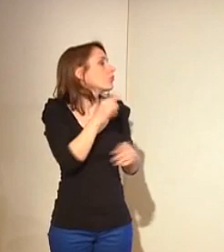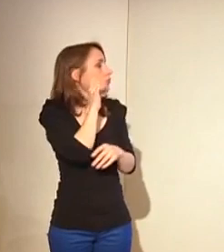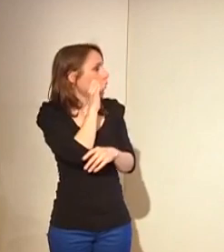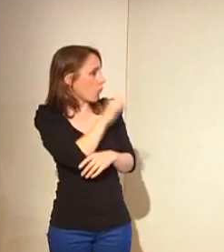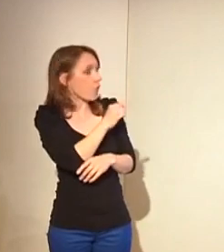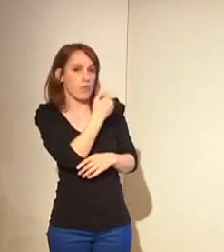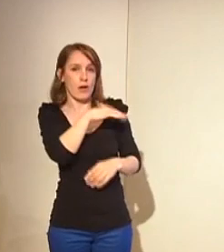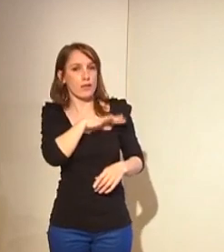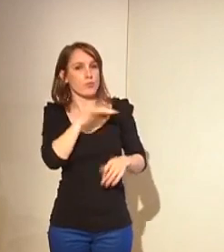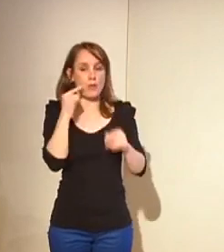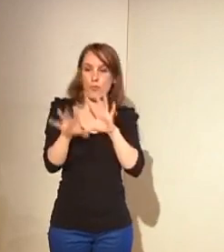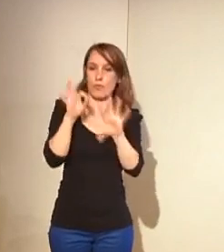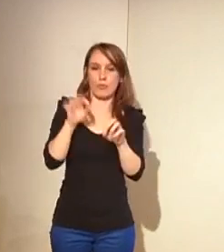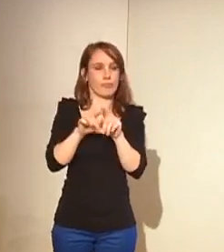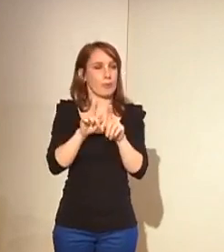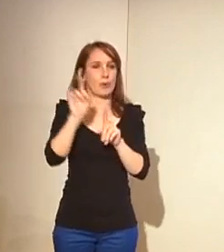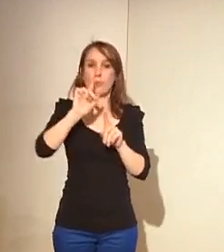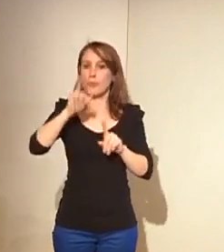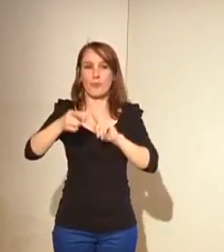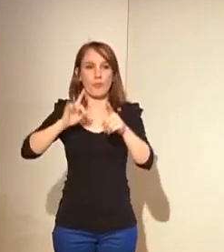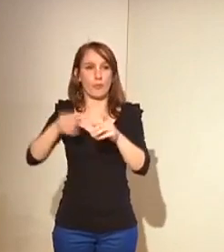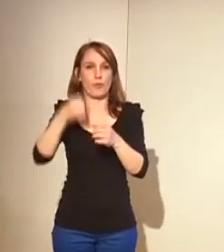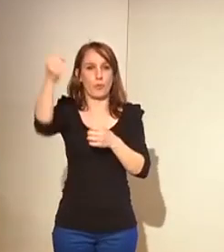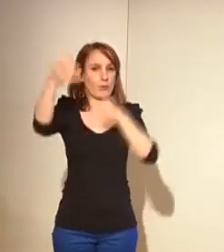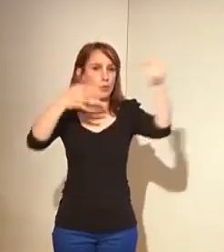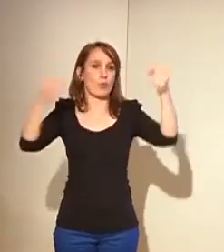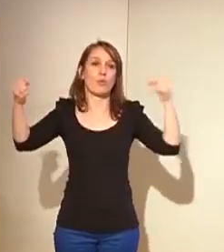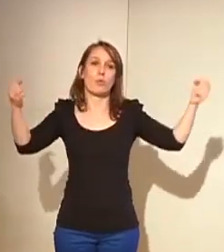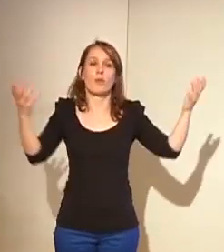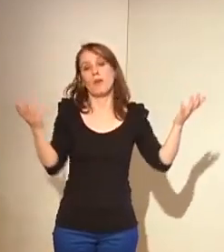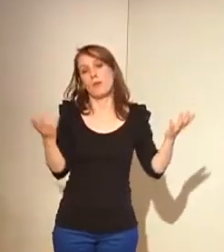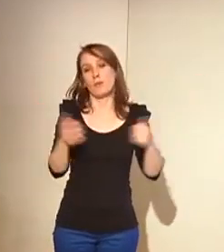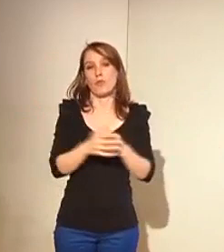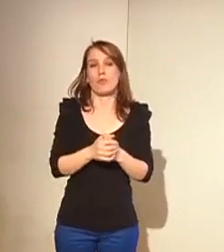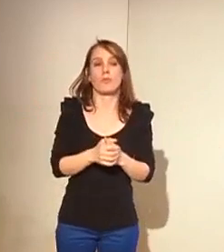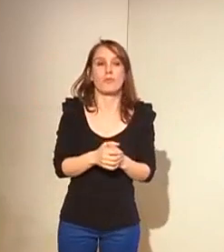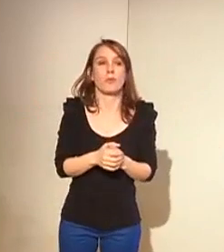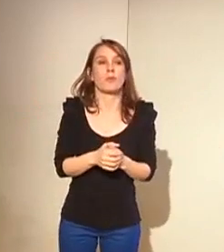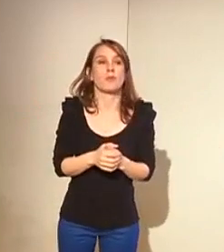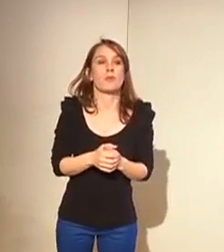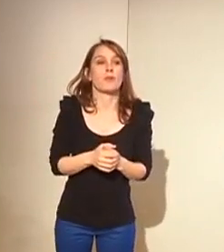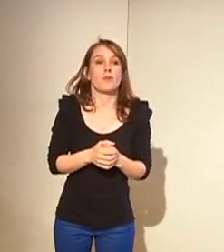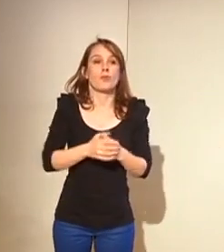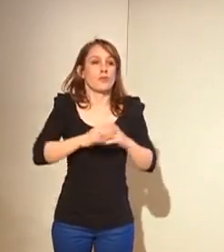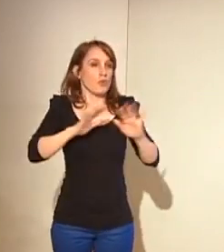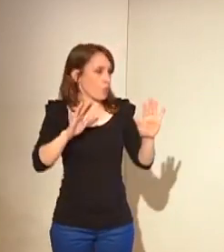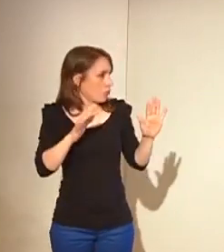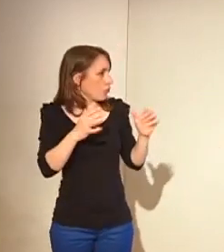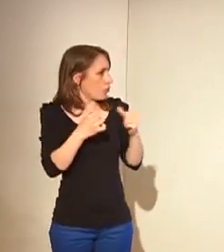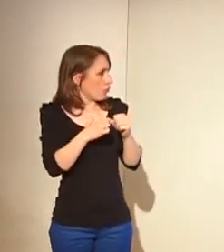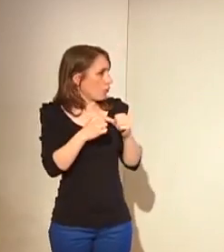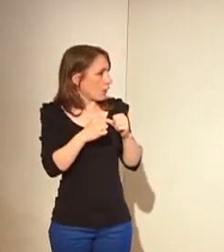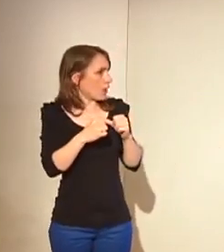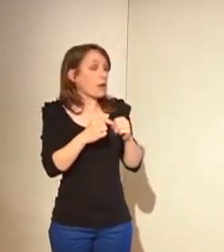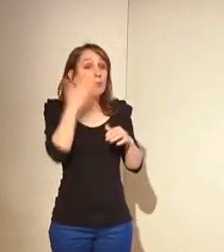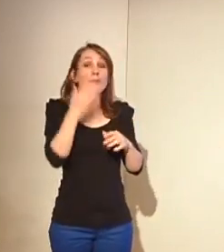exécutive de la ville il est normal que lorsqu'il n'y a qu'un seul représentant ça soit un représentant de l'exécutif bien nous présenterons dans ces